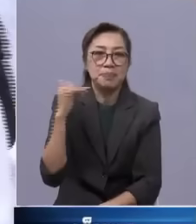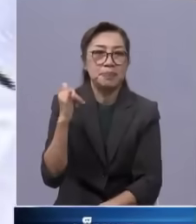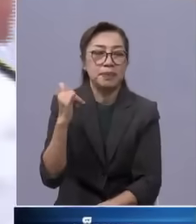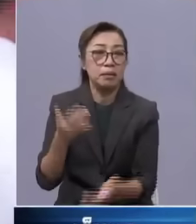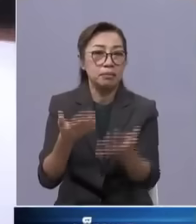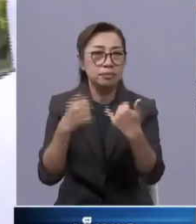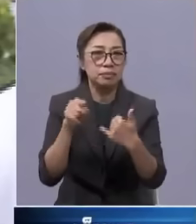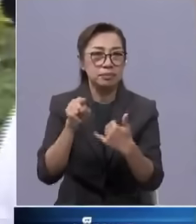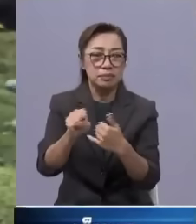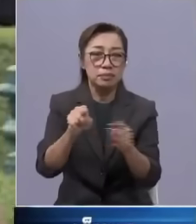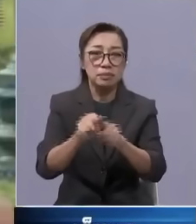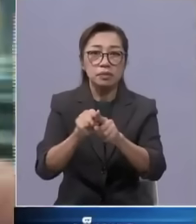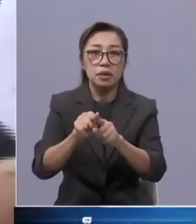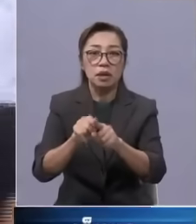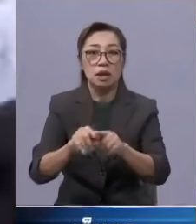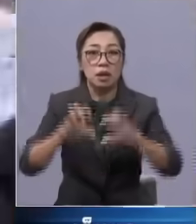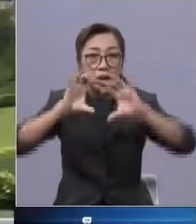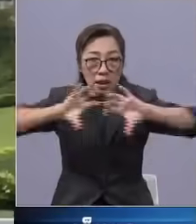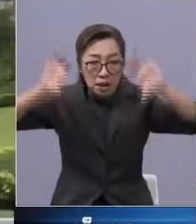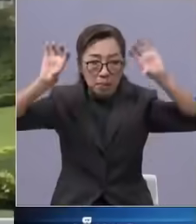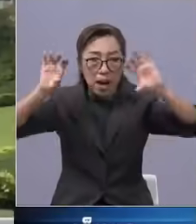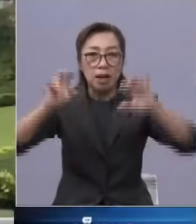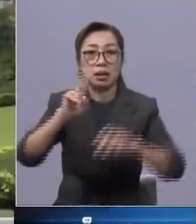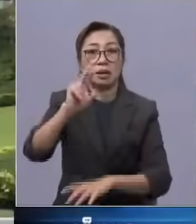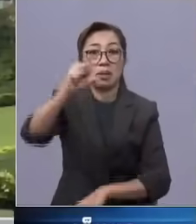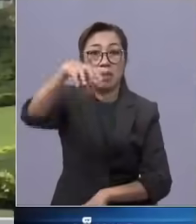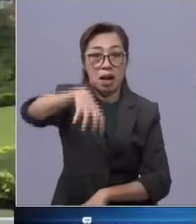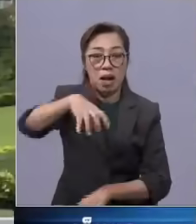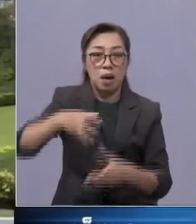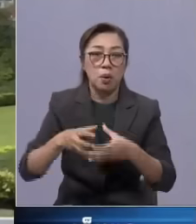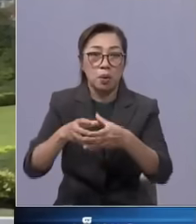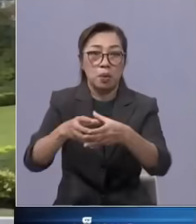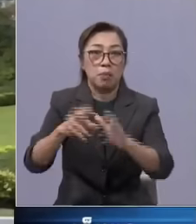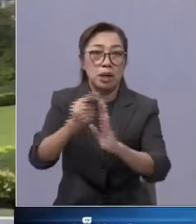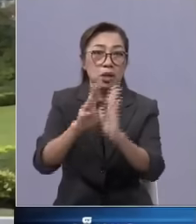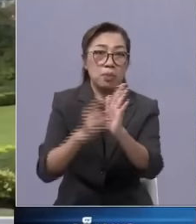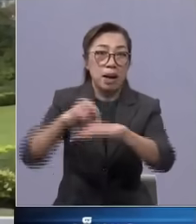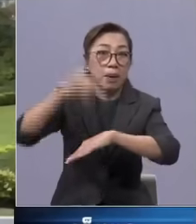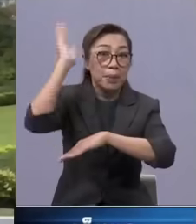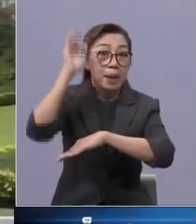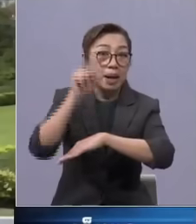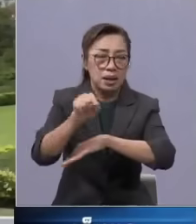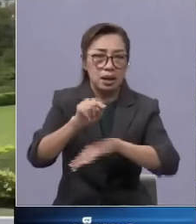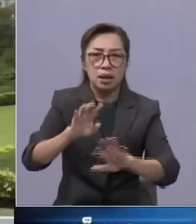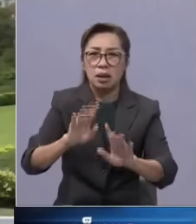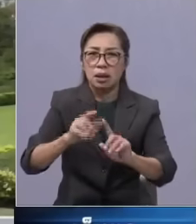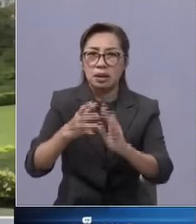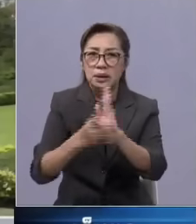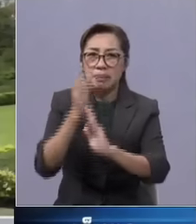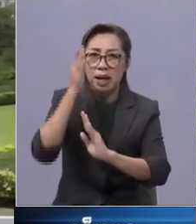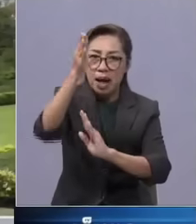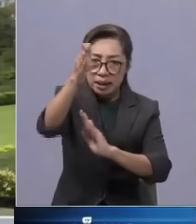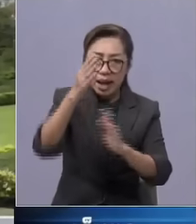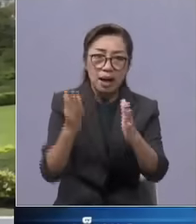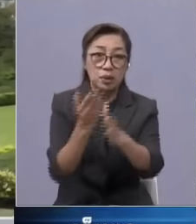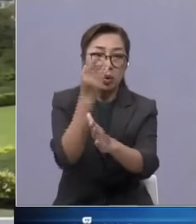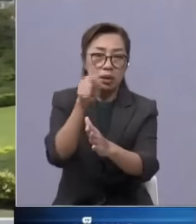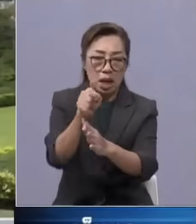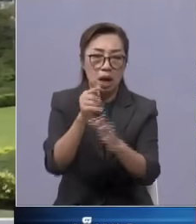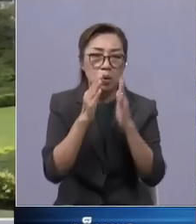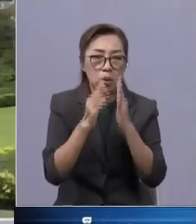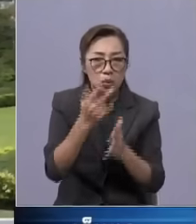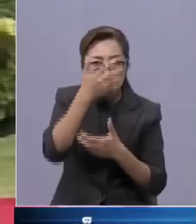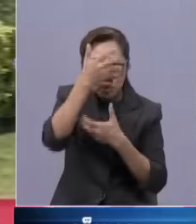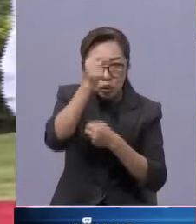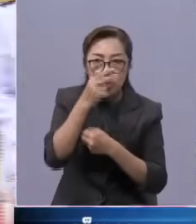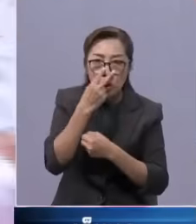การแถลงนโยบายรัฐบาลต่อรัฐสภาที่คาดหมายกันว่าน่าจะเกิดขึ้นในช่วงต้นสัปดาห์หน้าก็ถูกจับ